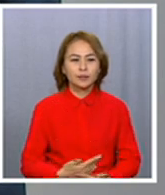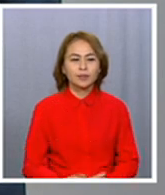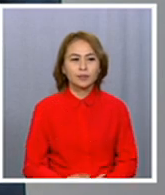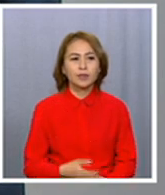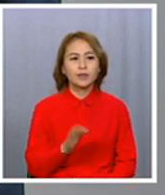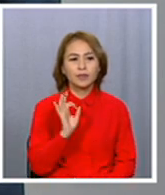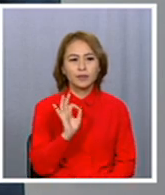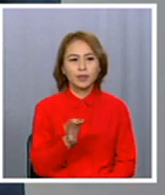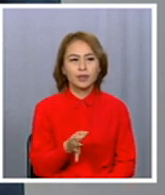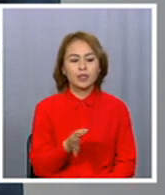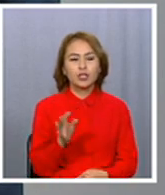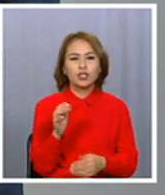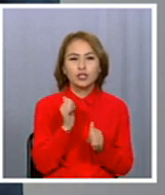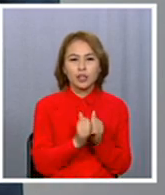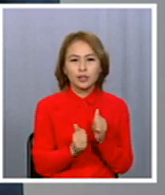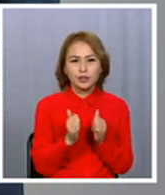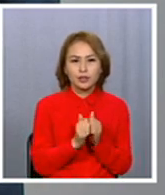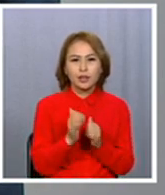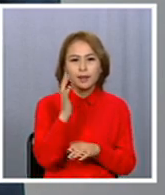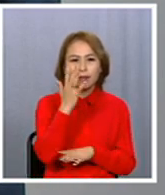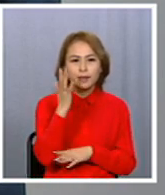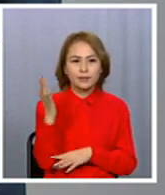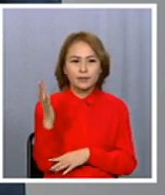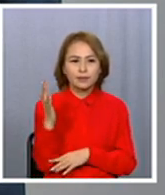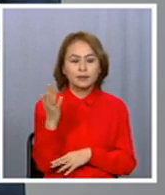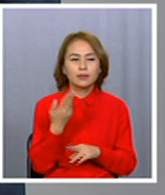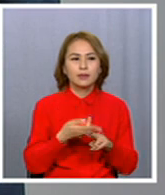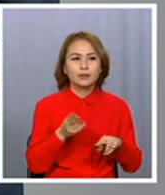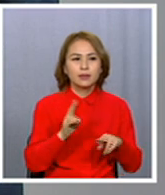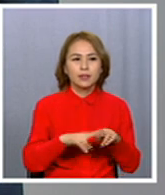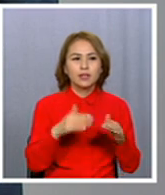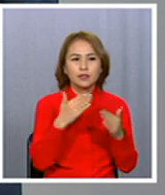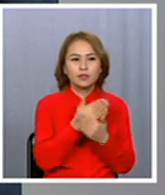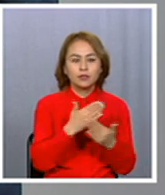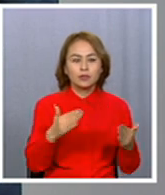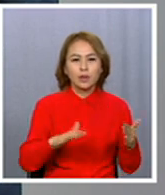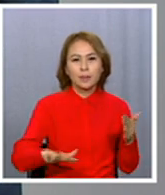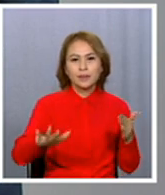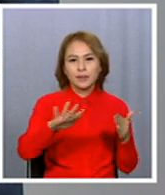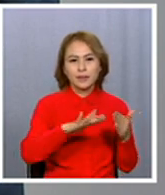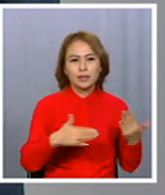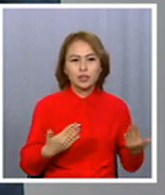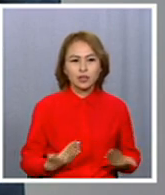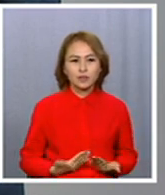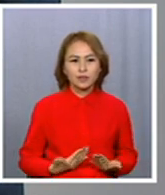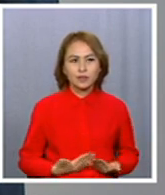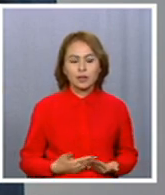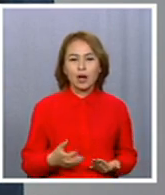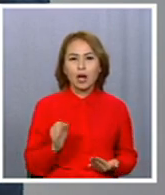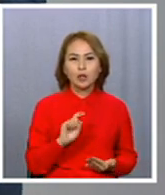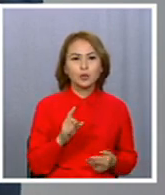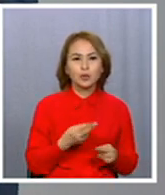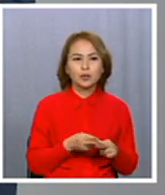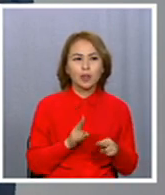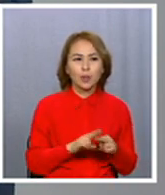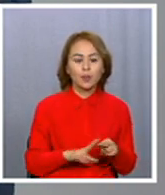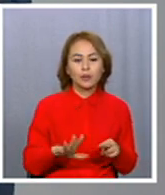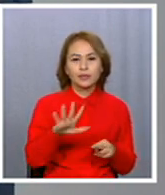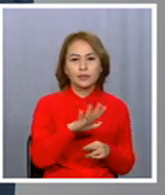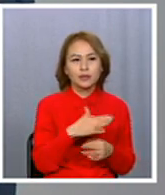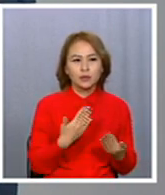Верно, в чаще леса. Это его среда обитания. А что такое среда